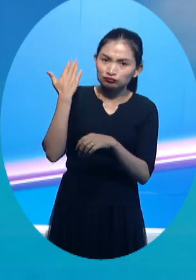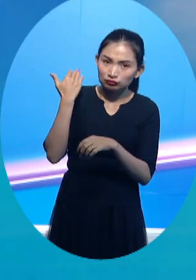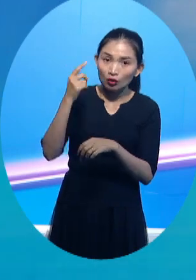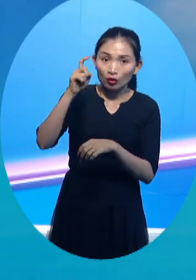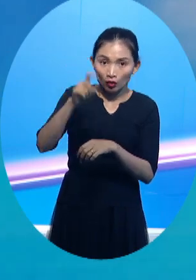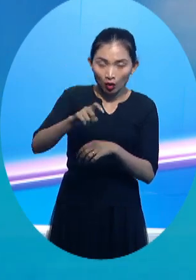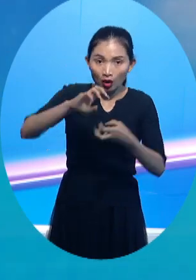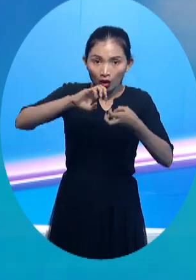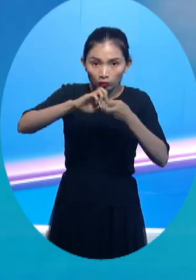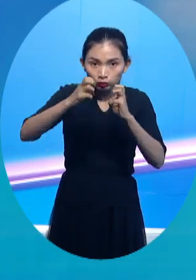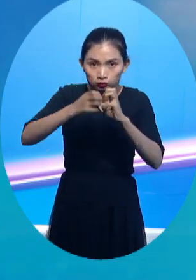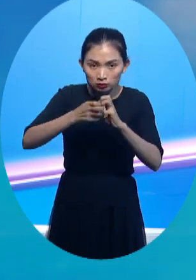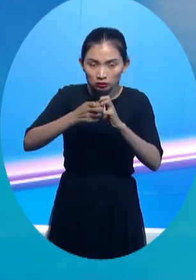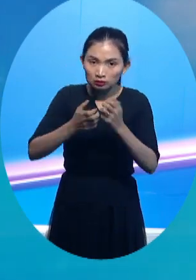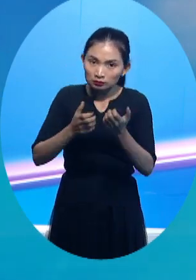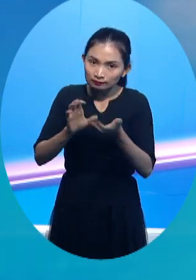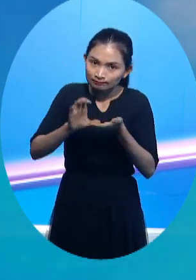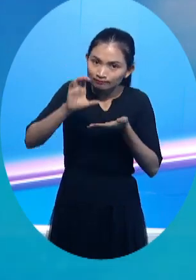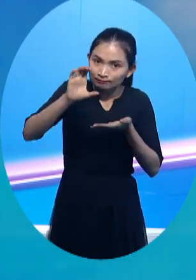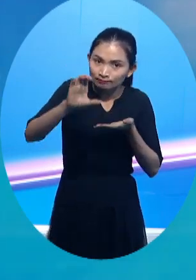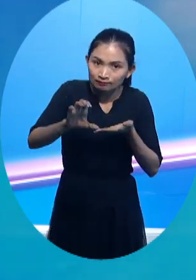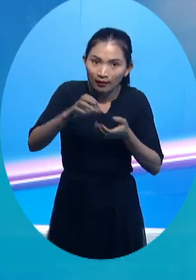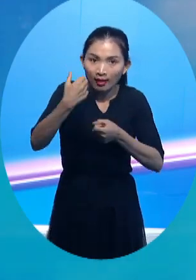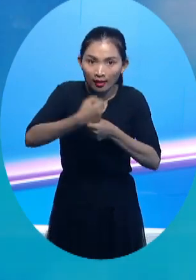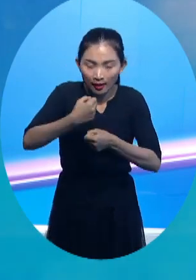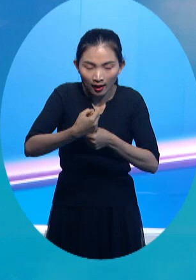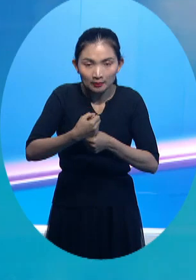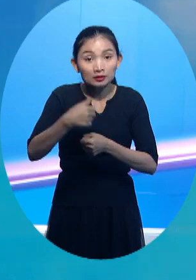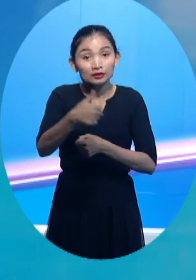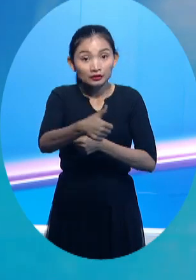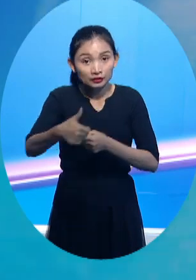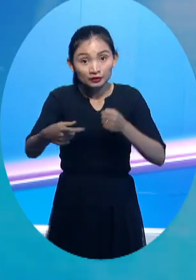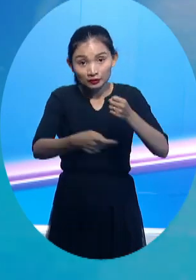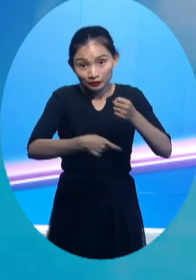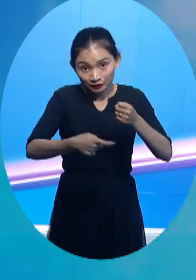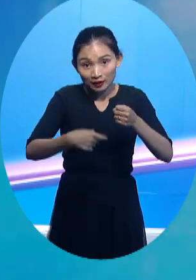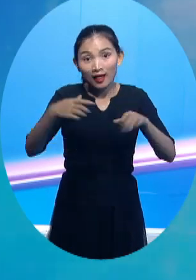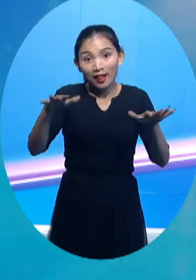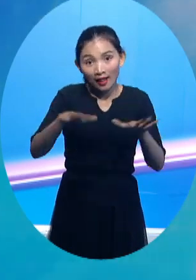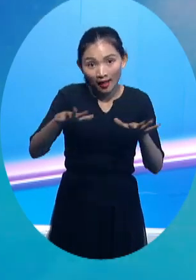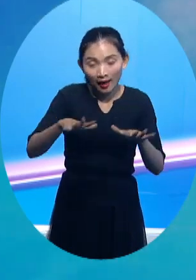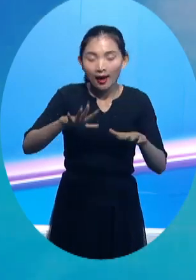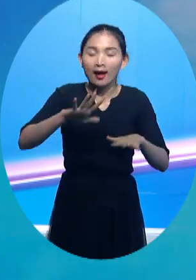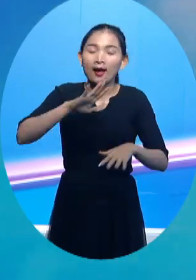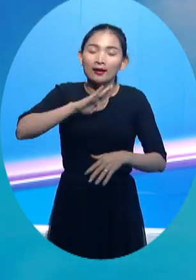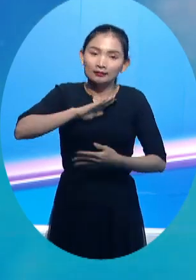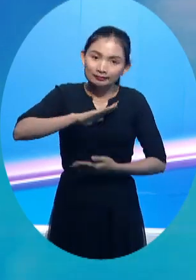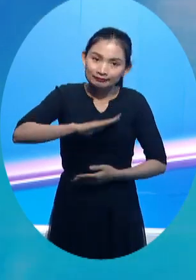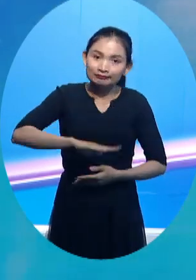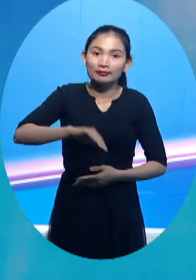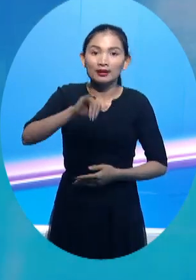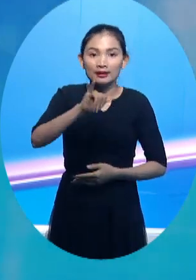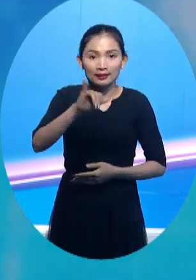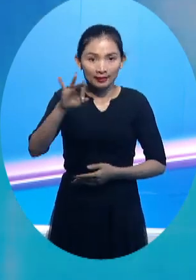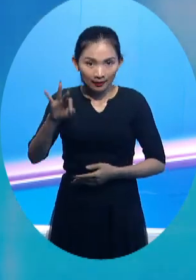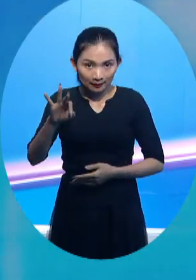chất lượng cao bao tiêu sản phẩm nông dân không những yên tâm sản xuất mà còn dầ Hình thành thói quen canh tác theo quy trình kỹ thuật đồng nhất chất